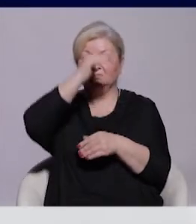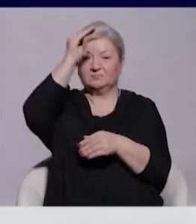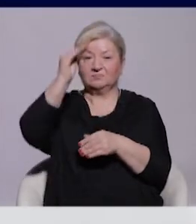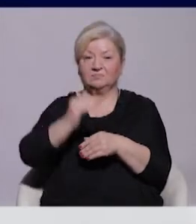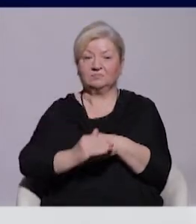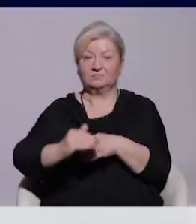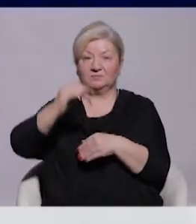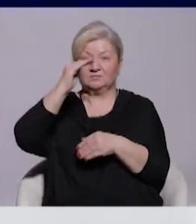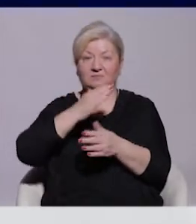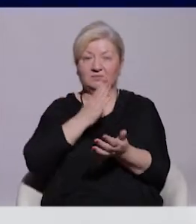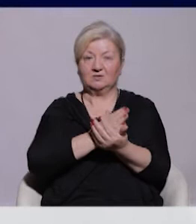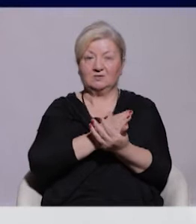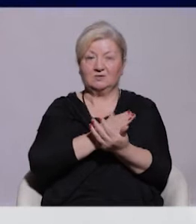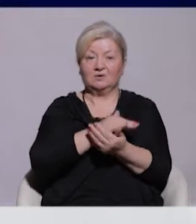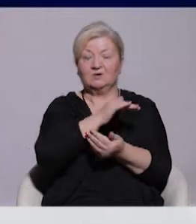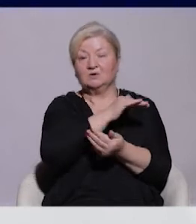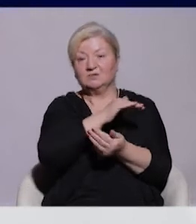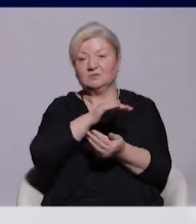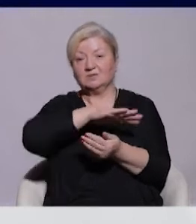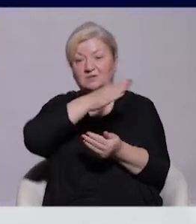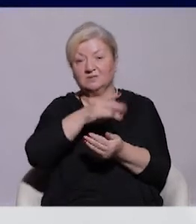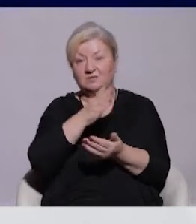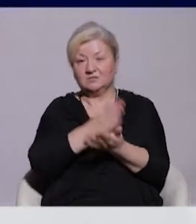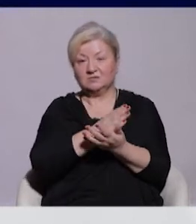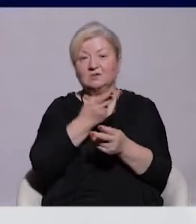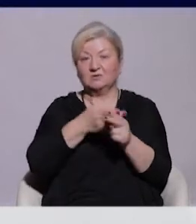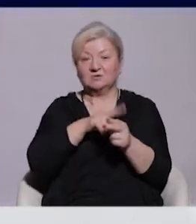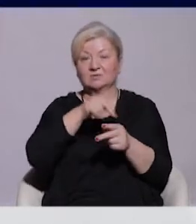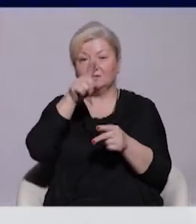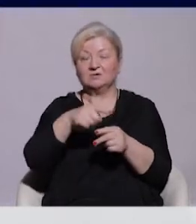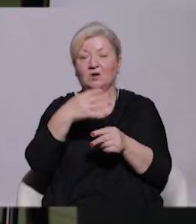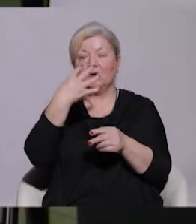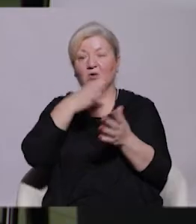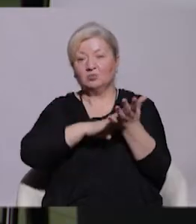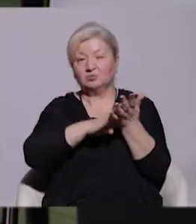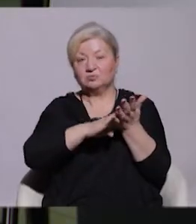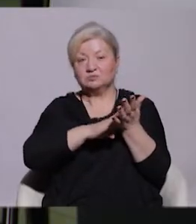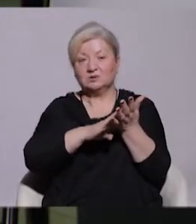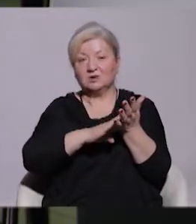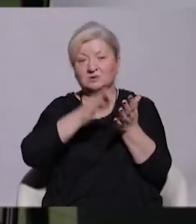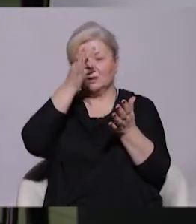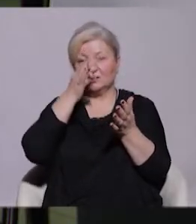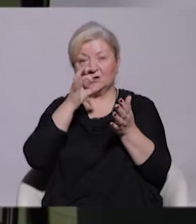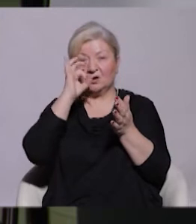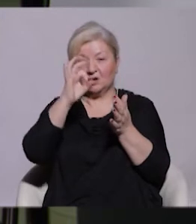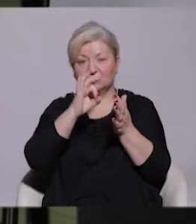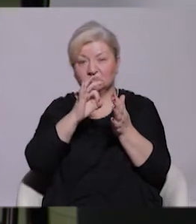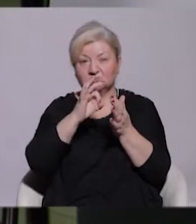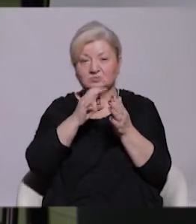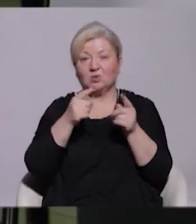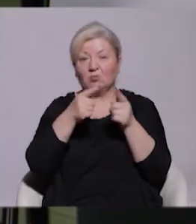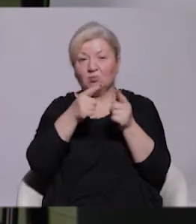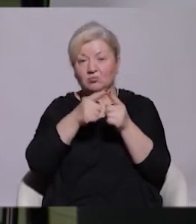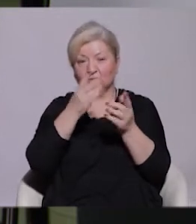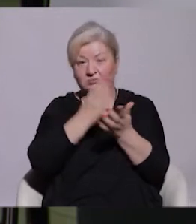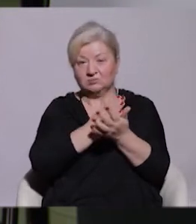ხო? ხოლო ტალღა ჰორიზონტალურად მარჯვნივ მიდის. ანუ მათ შორის 90 გრადუსიანი კუთხეა. რხევა არის,